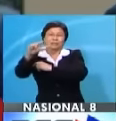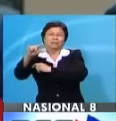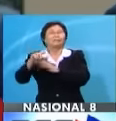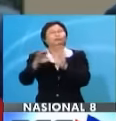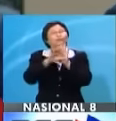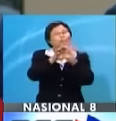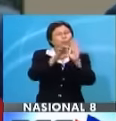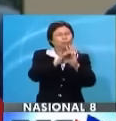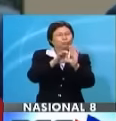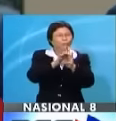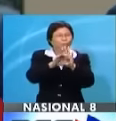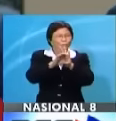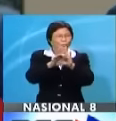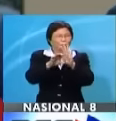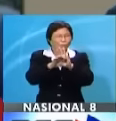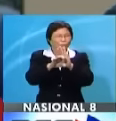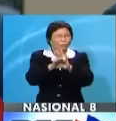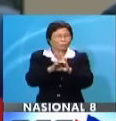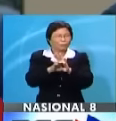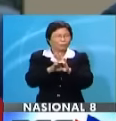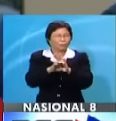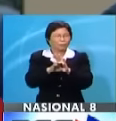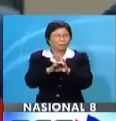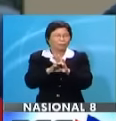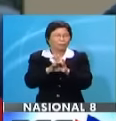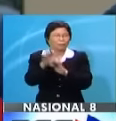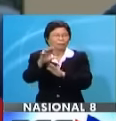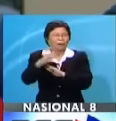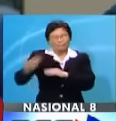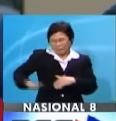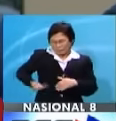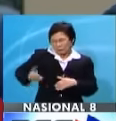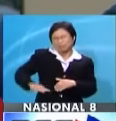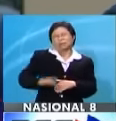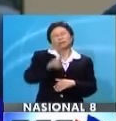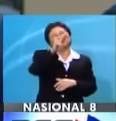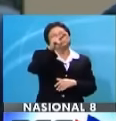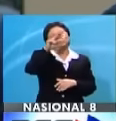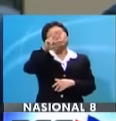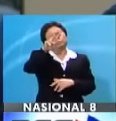like Bangladesh, it's more 2G rather than 3G.